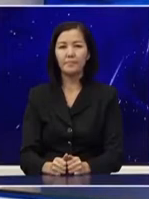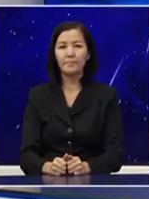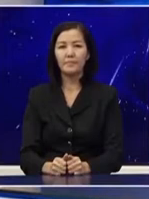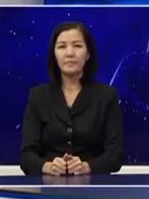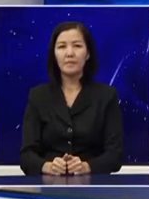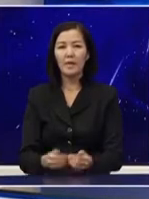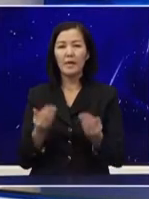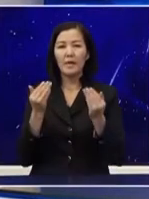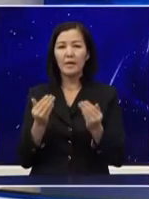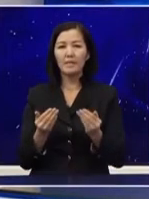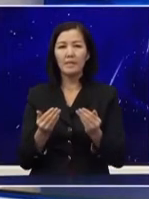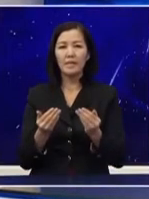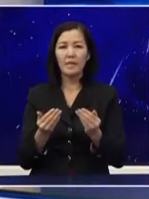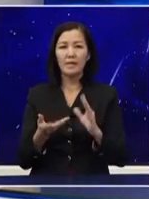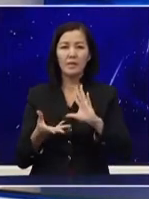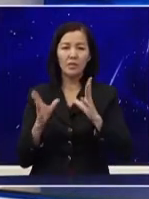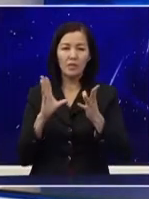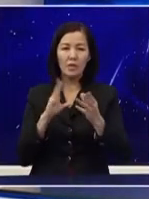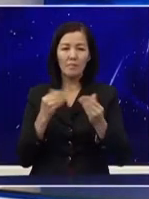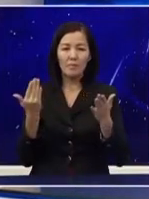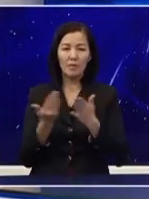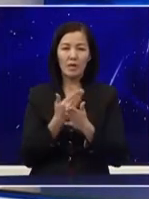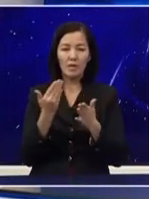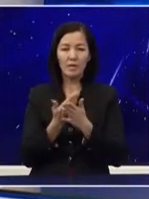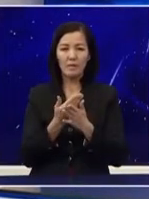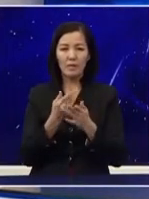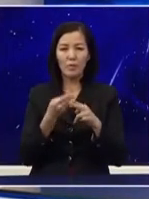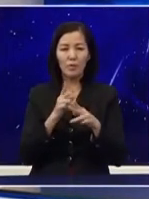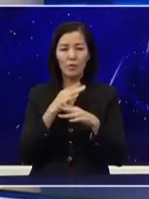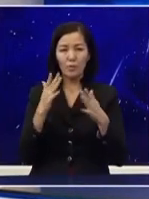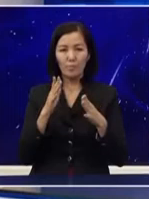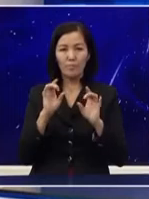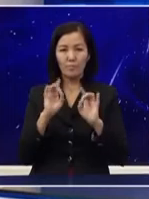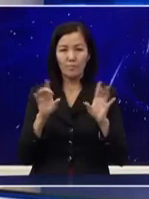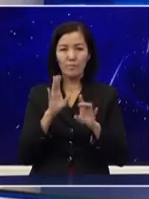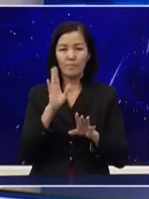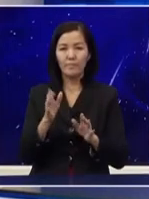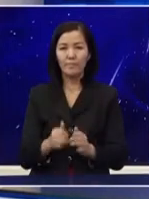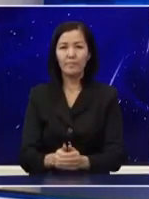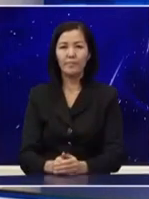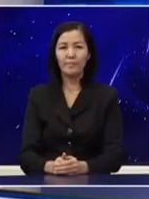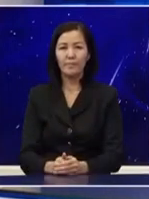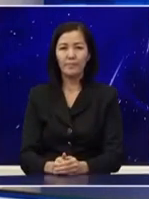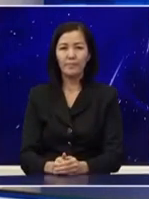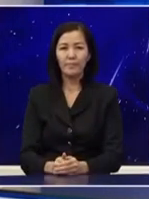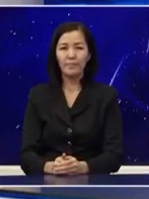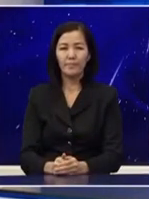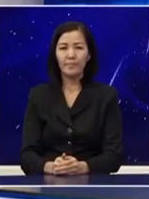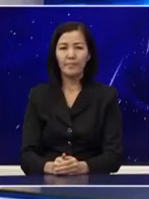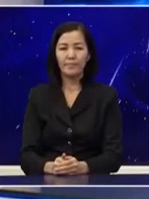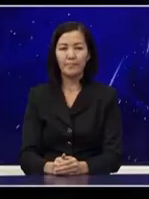жасалды. Ал Калифорнияда бір түн ішінде 11 000 гектар орман күлге айналды. Осы және өзге де әлем жаңалықтары келесі